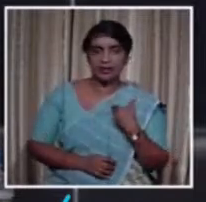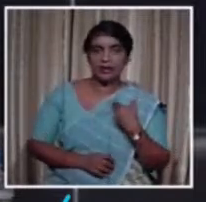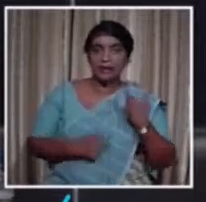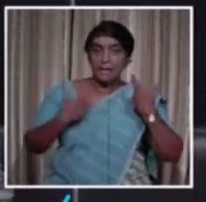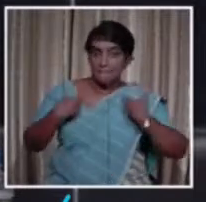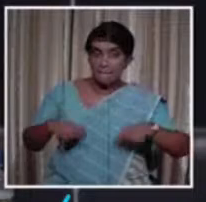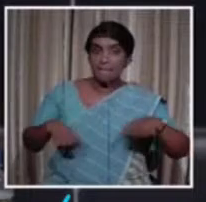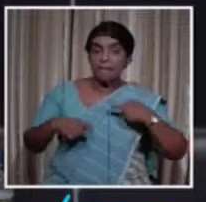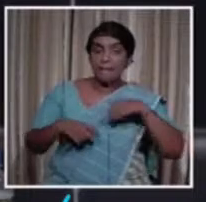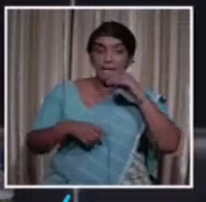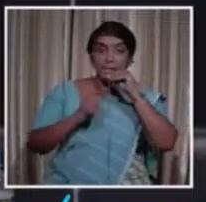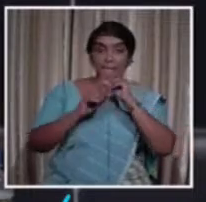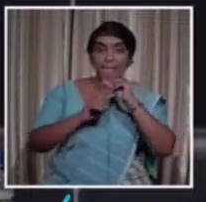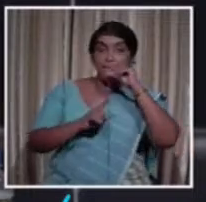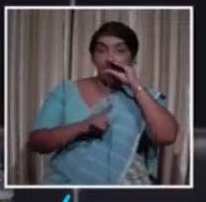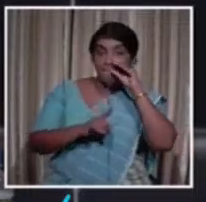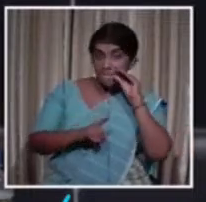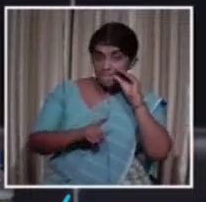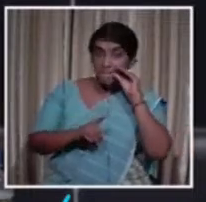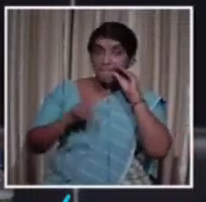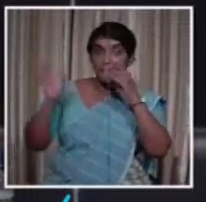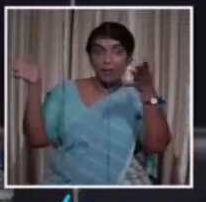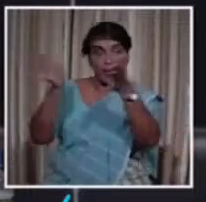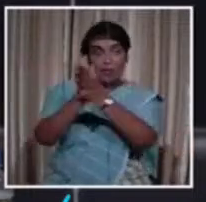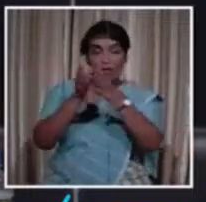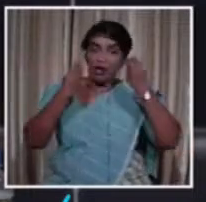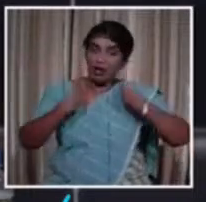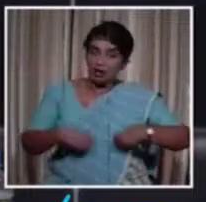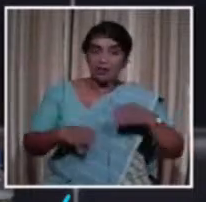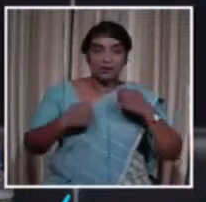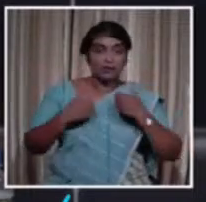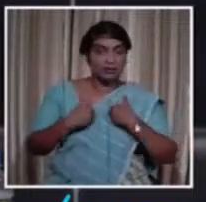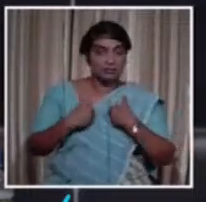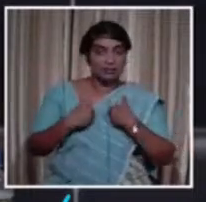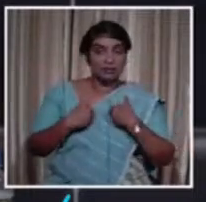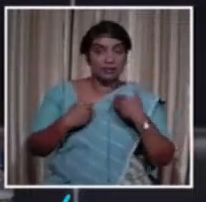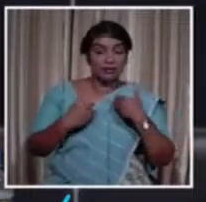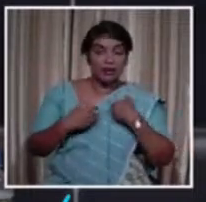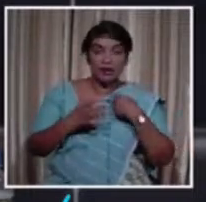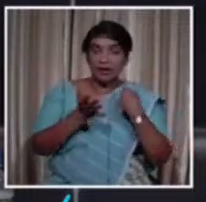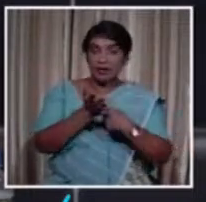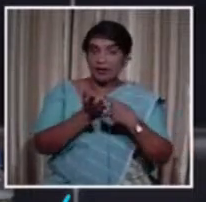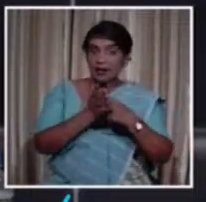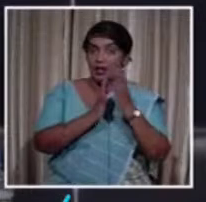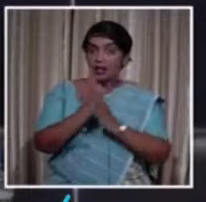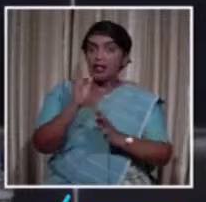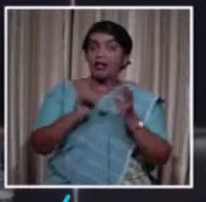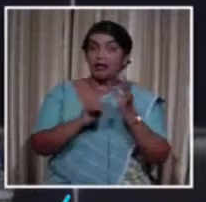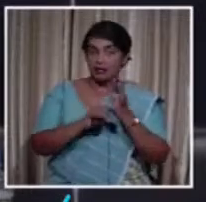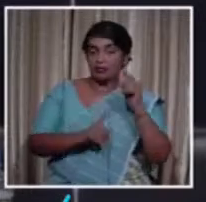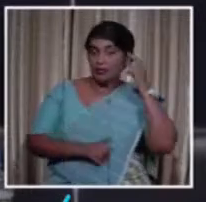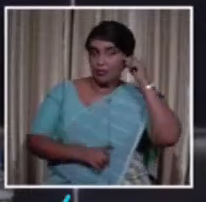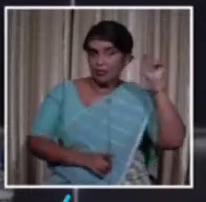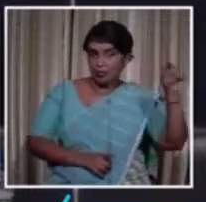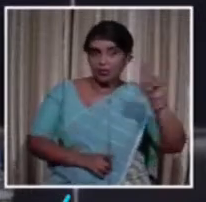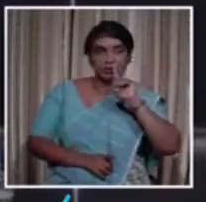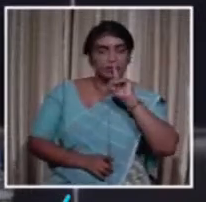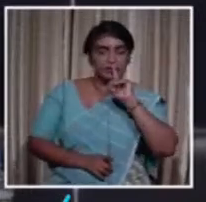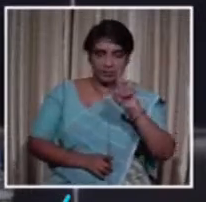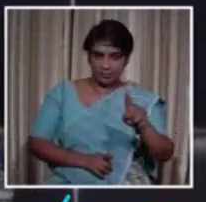රාජපක්ෂවරු ප්‍රභාකරන් එක පැක්ට් එකක් දැම්ම මාව පරද්දන්න ඒත් මං රාසමාණිකම් මන්තුතුමා ගැන මං කියන්න ඕනේ මම මෙතෙන්ට